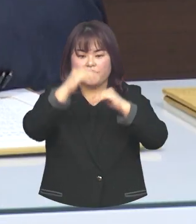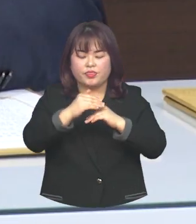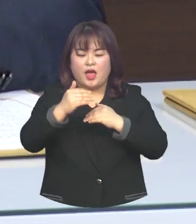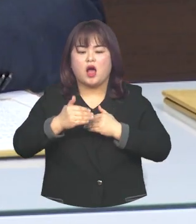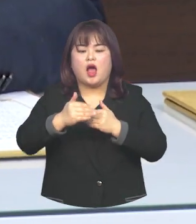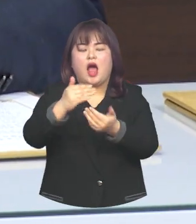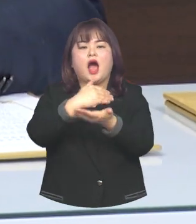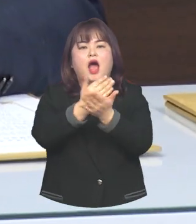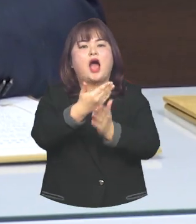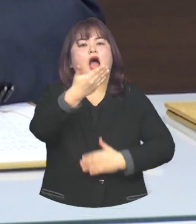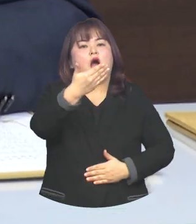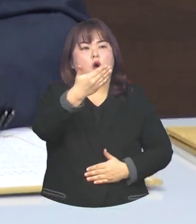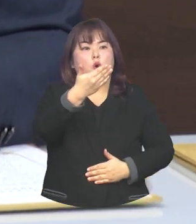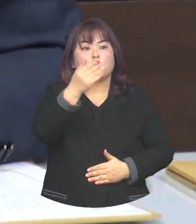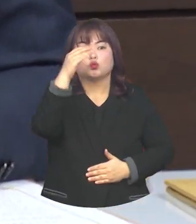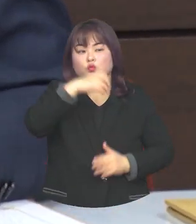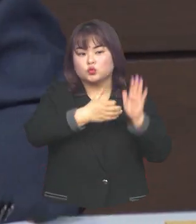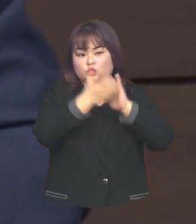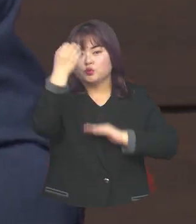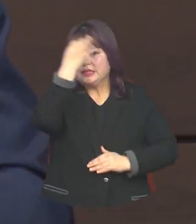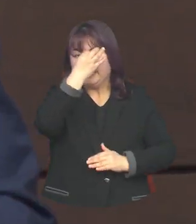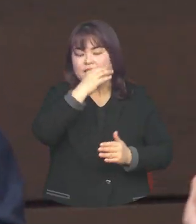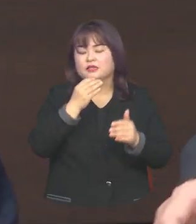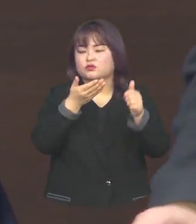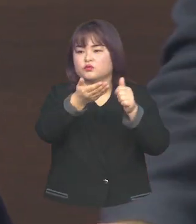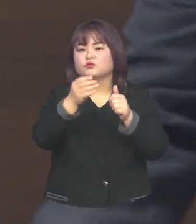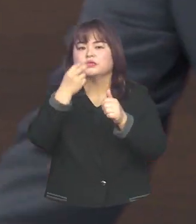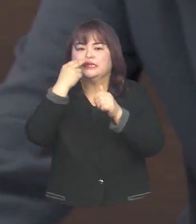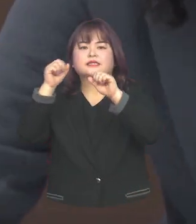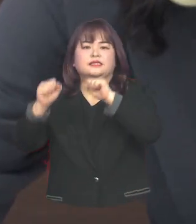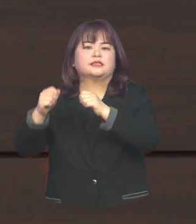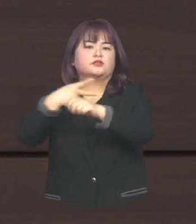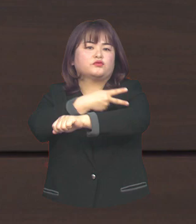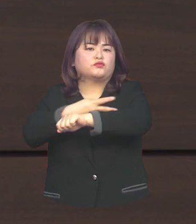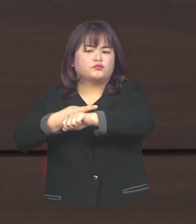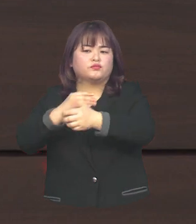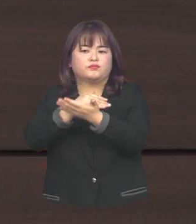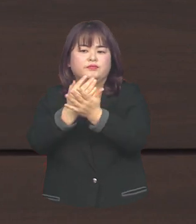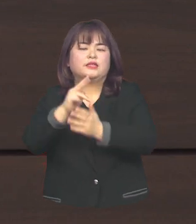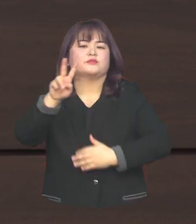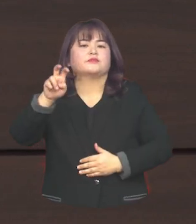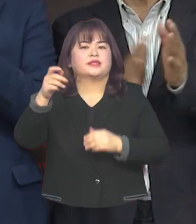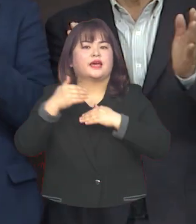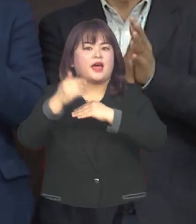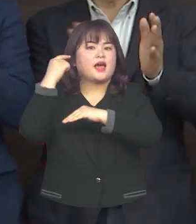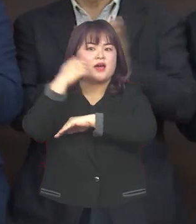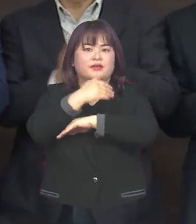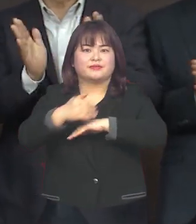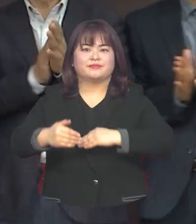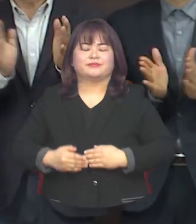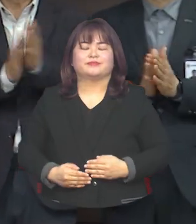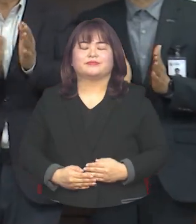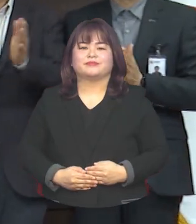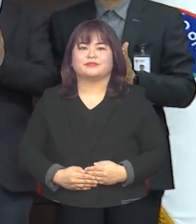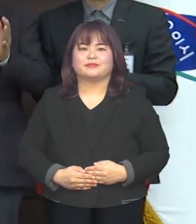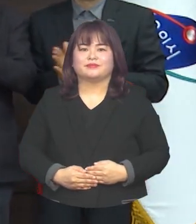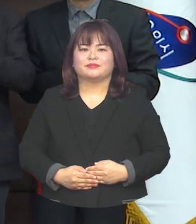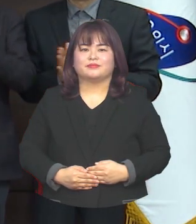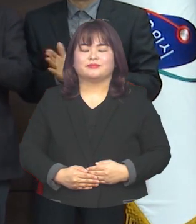9개 추진 과제에 꿈 찾아드림 교육, 생전 수영 교실 등 22개 세부 사업을 추진합니다.